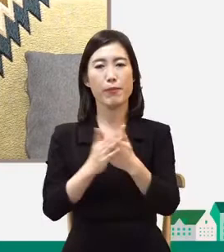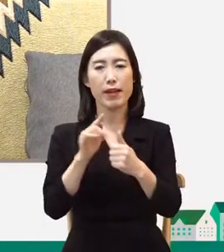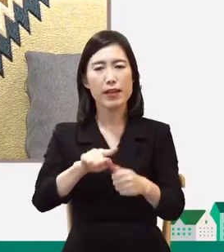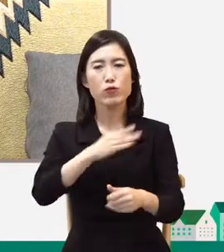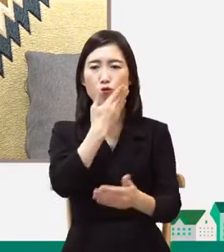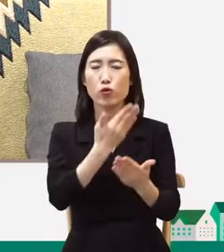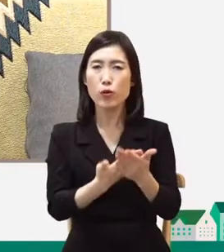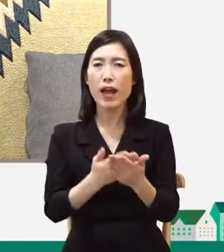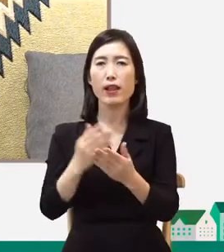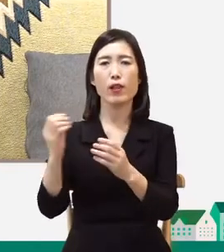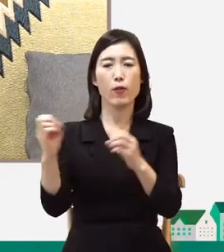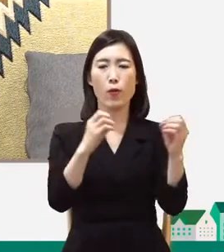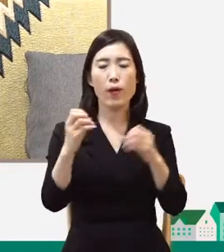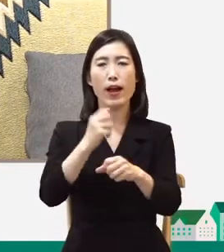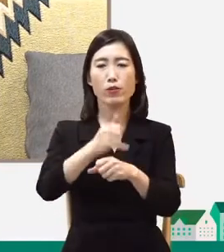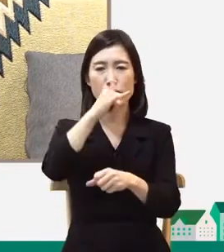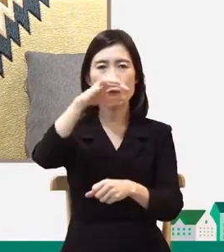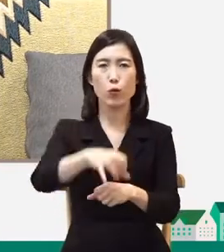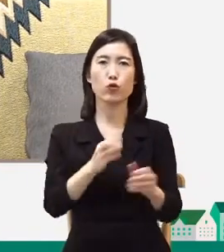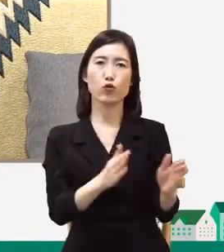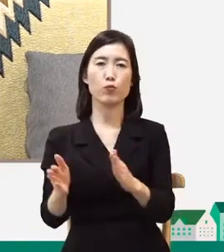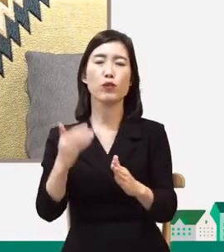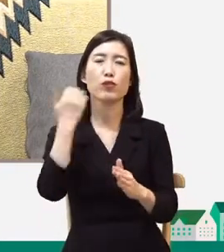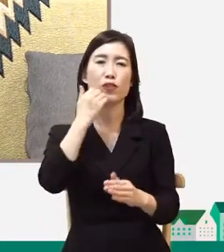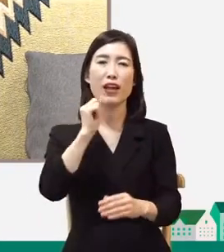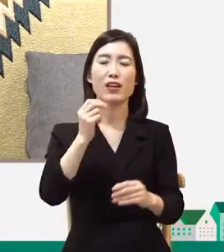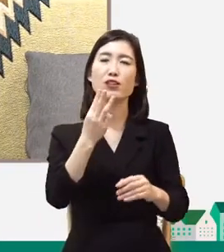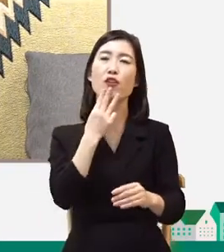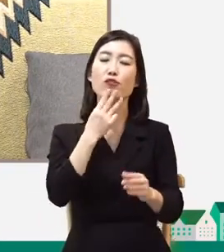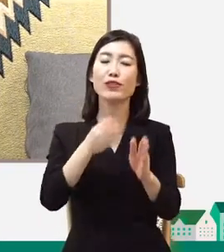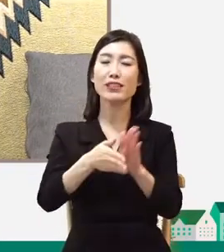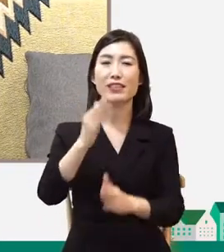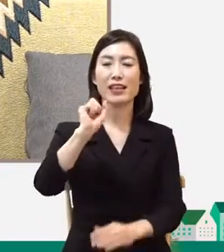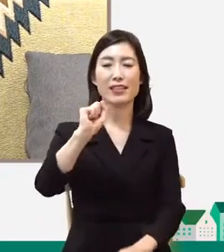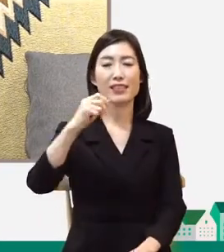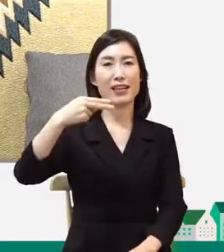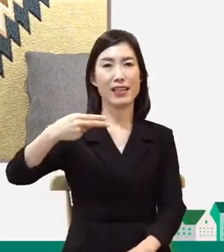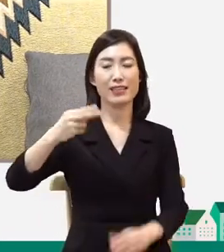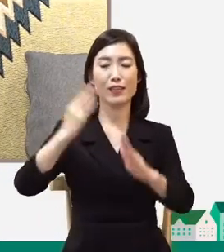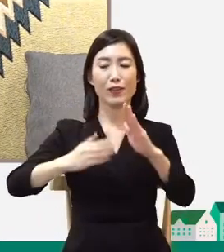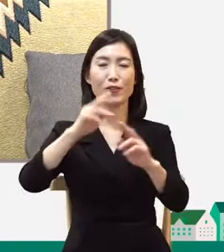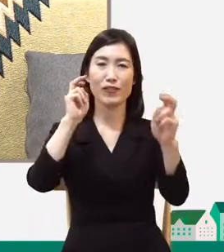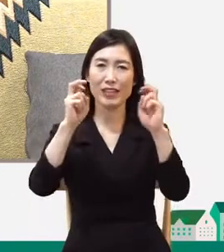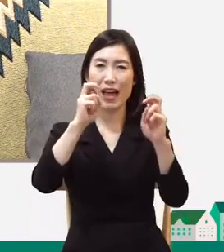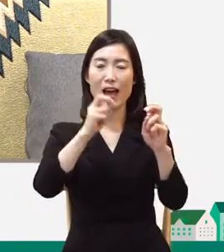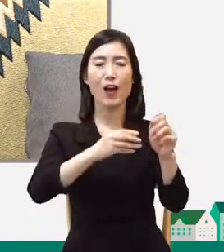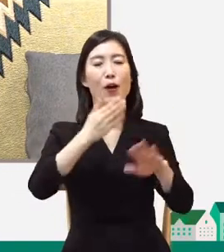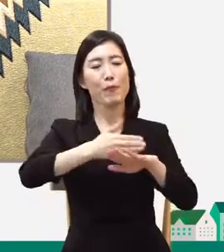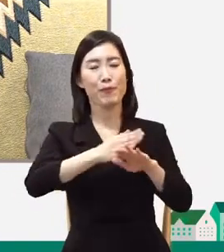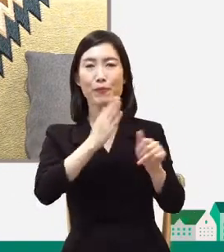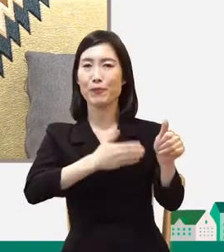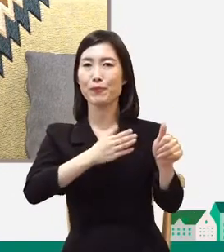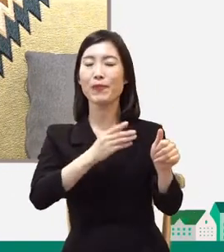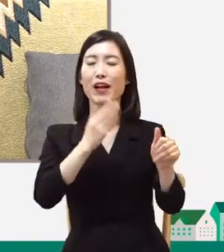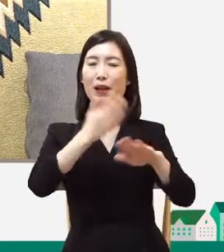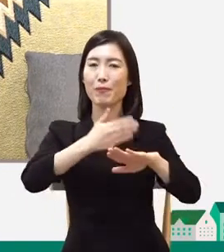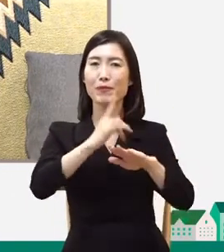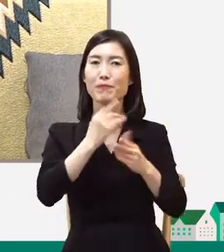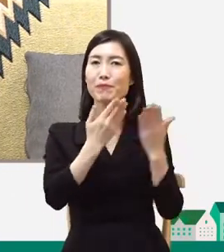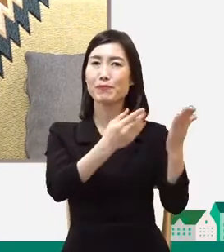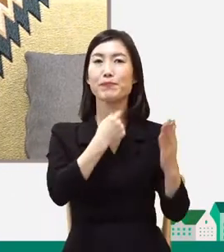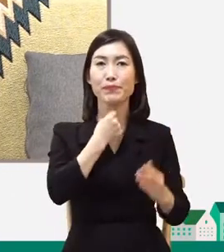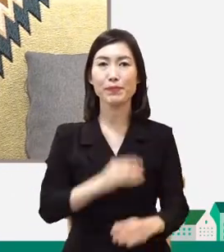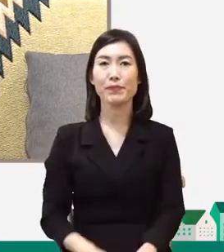주신 우리 SH 서울주택도시공사에 진심으로 감사드립니다. 그러면 지금부터는 구체적으로 여러분 현장의